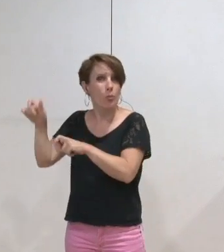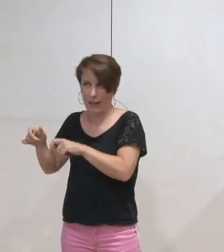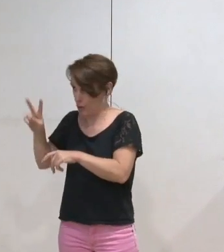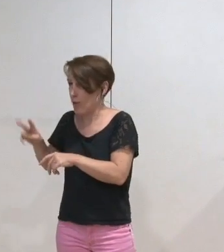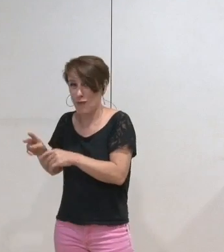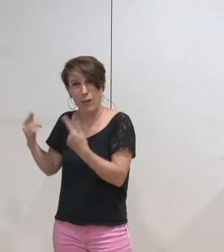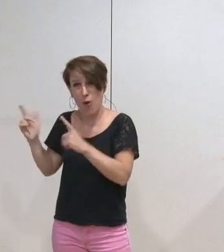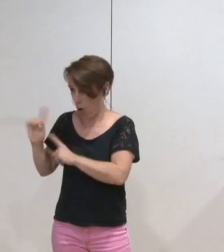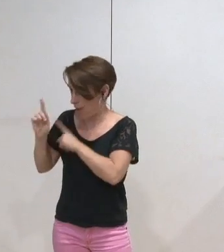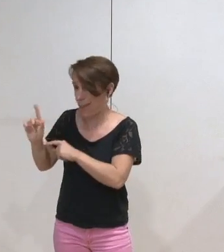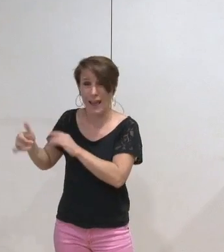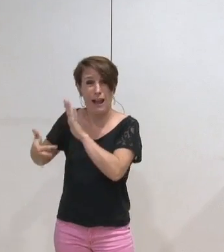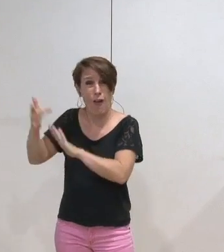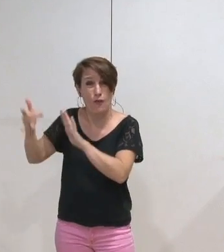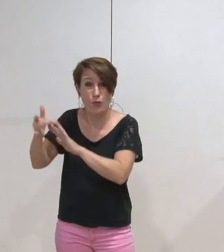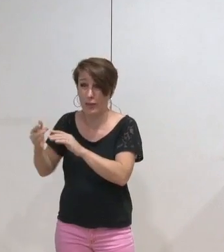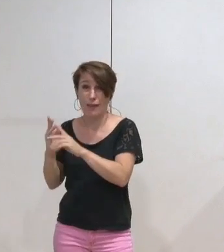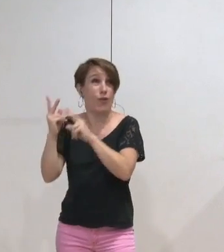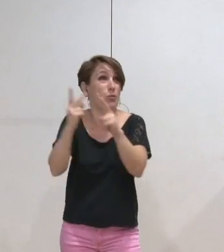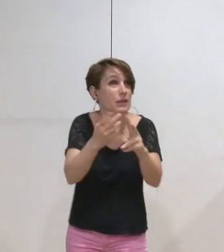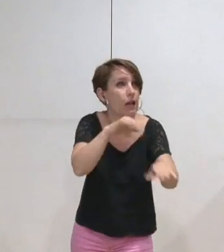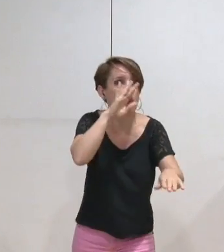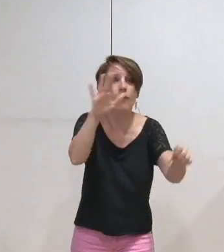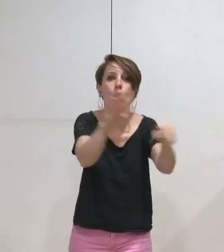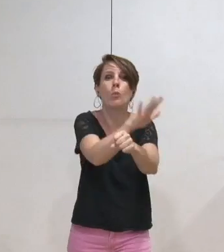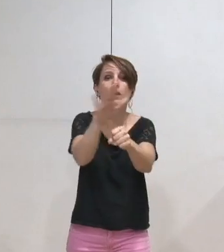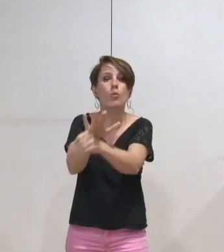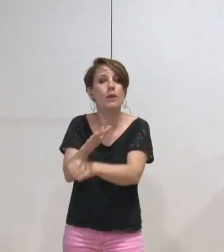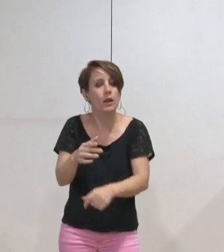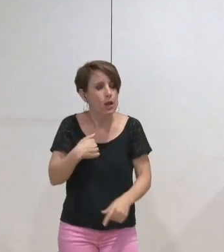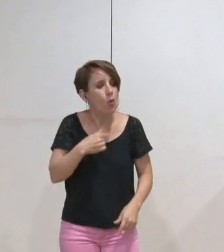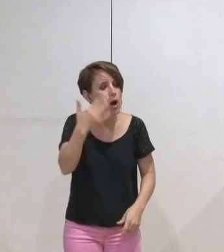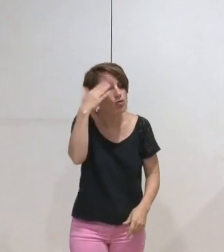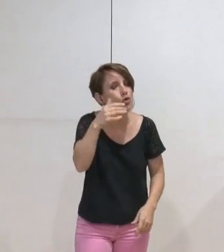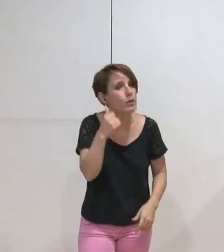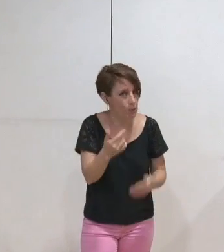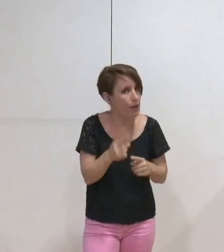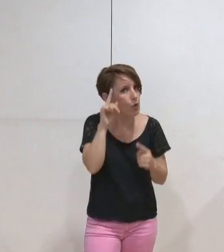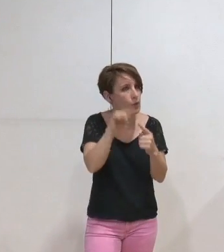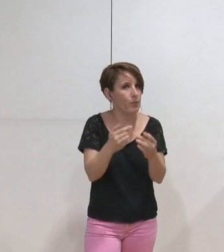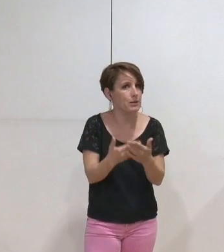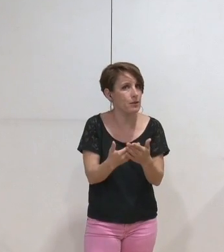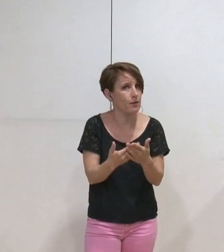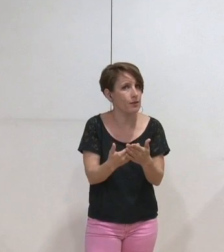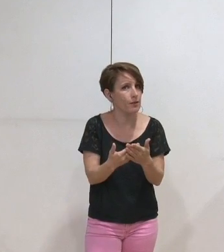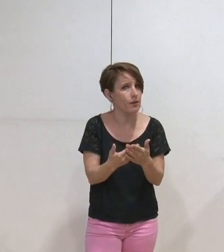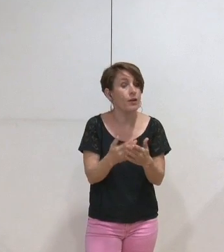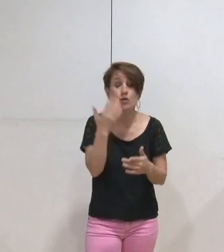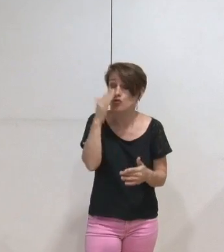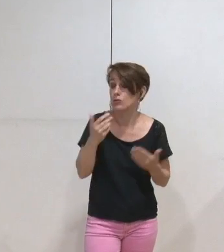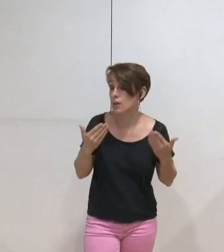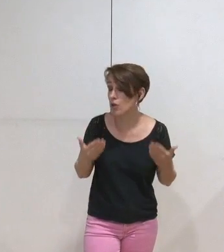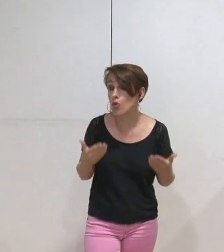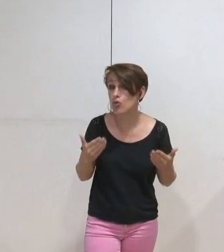devraiit être accueillis chez nous dignement j'ai été rapporteur du budget des Affaires étrangères je connais parfaitement cette question et je sais très bien qu'aujourd'hui